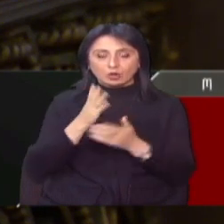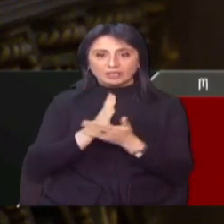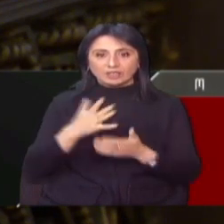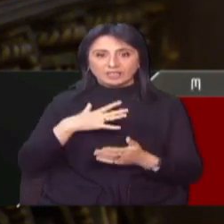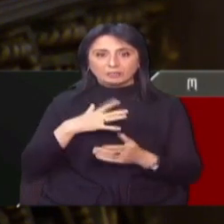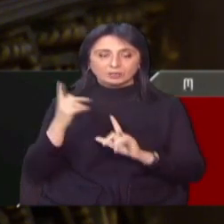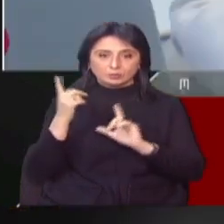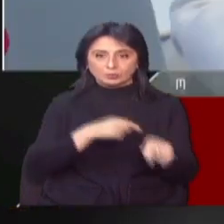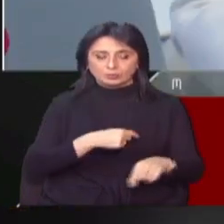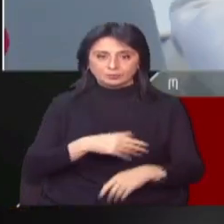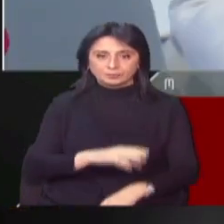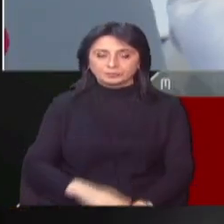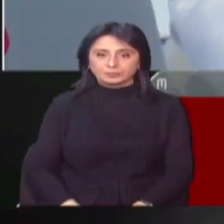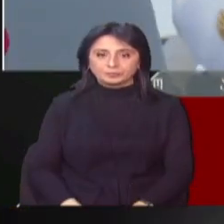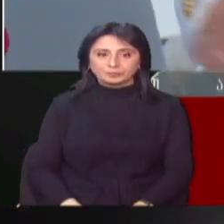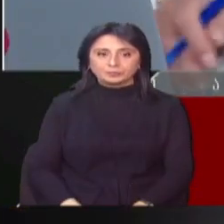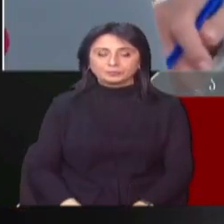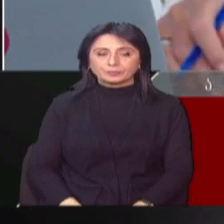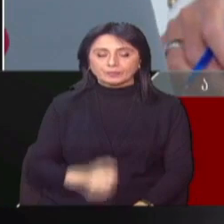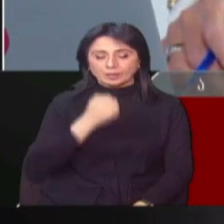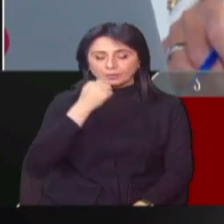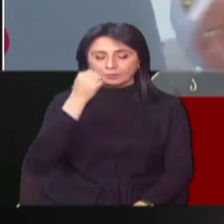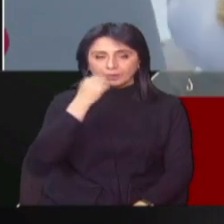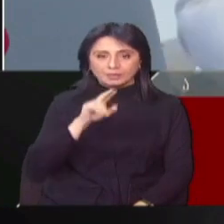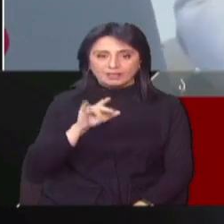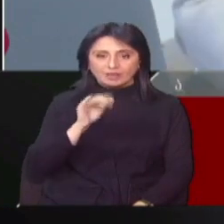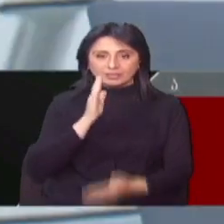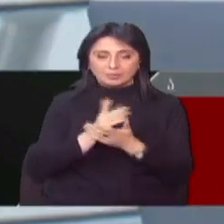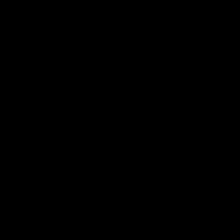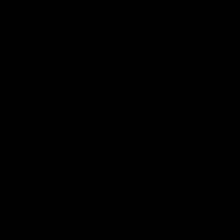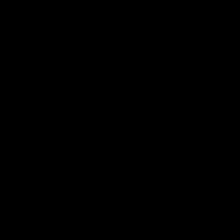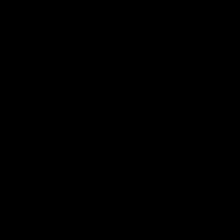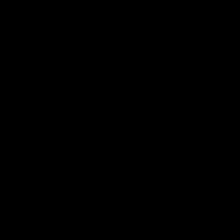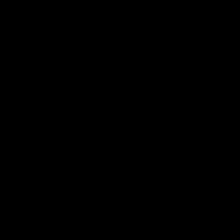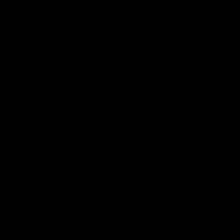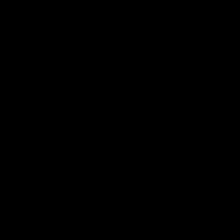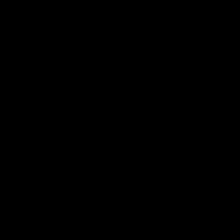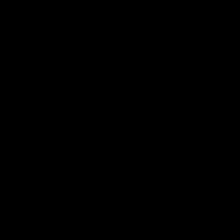კი თბილისს დატოვებენ. Მადლობთ, მარინა დევაძე საუბრობდა პირდაპირ ეთერში.